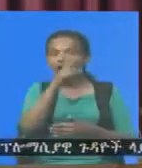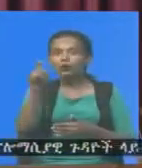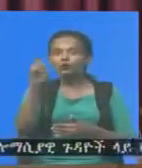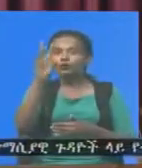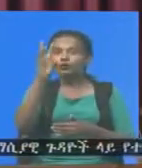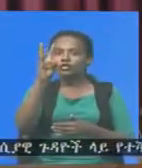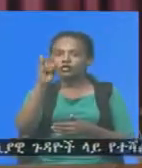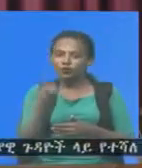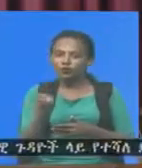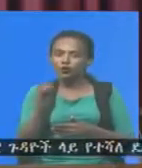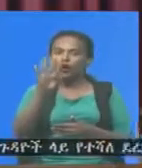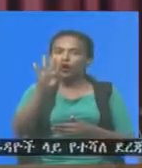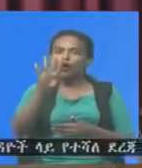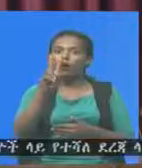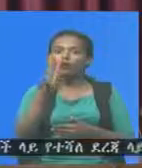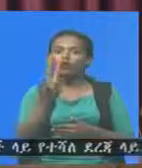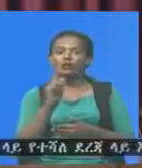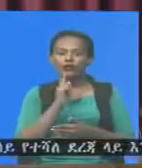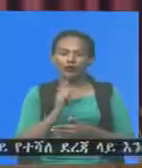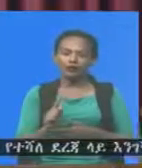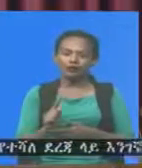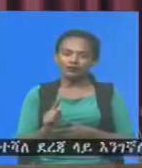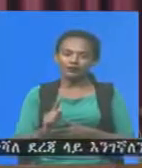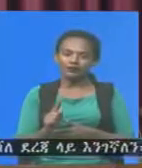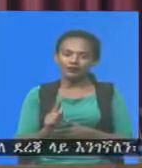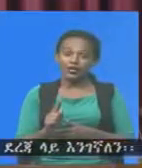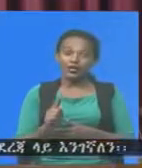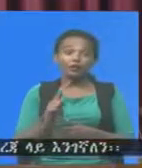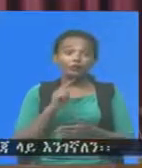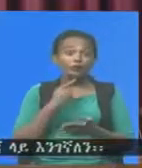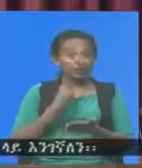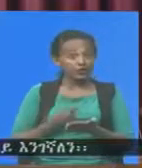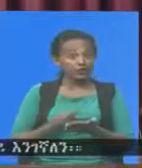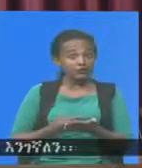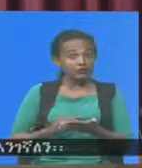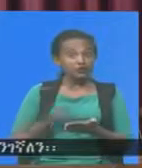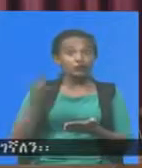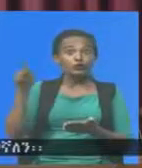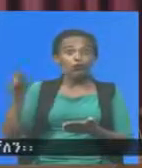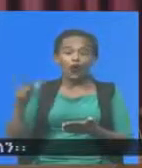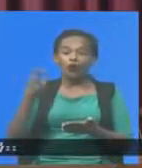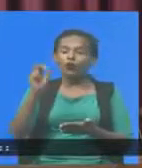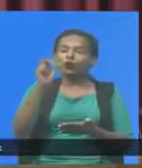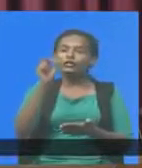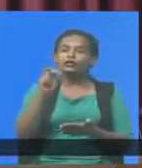ከ160ዎቹ 42ኛ ናት በርግጥ ፖርት አላት እሷ